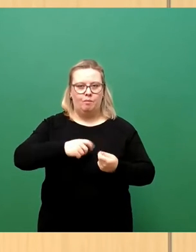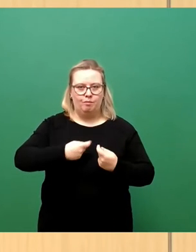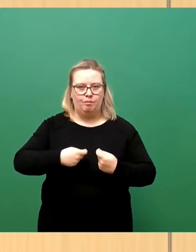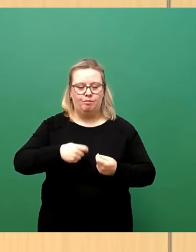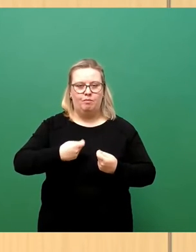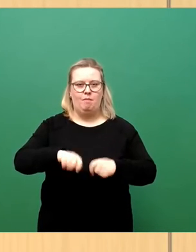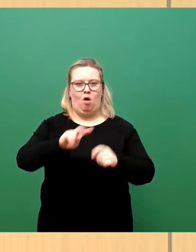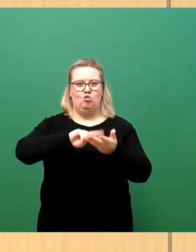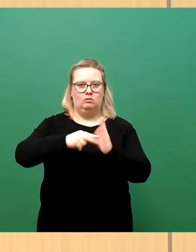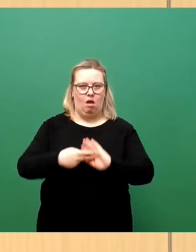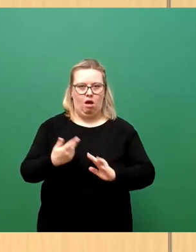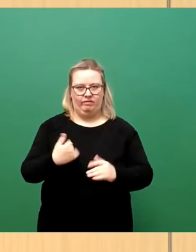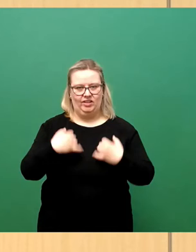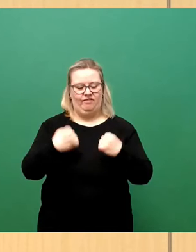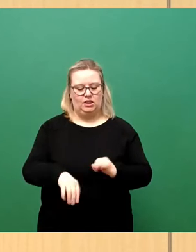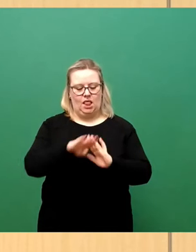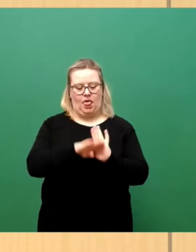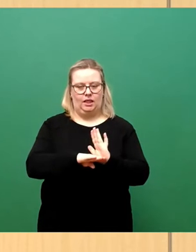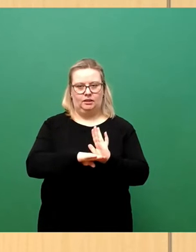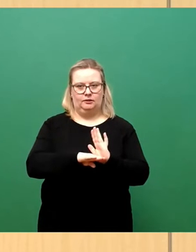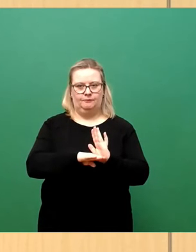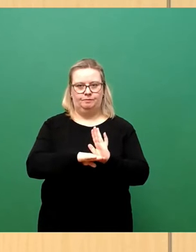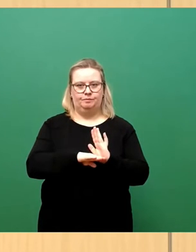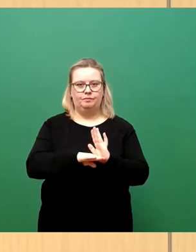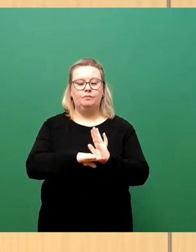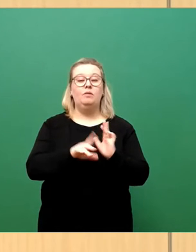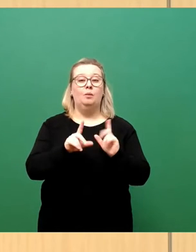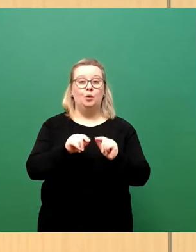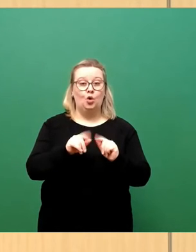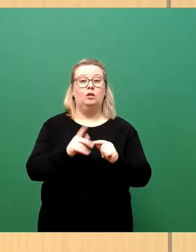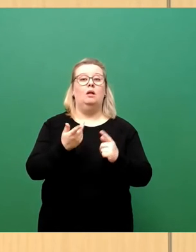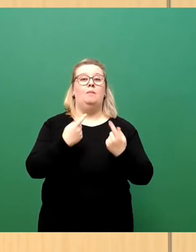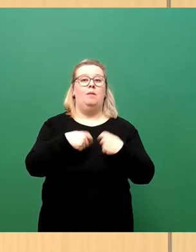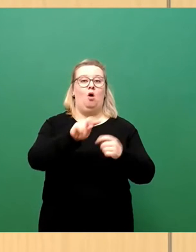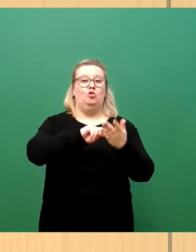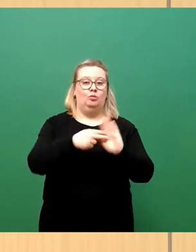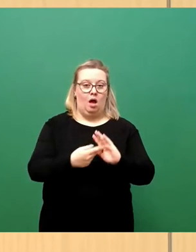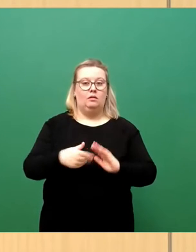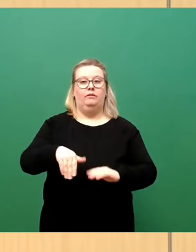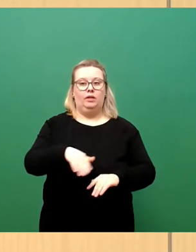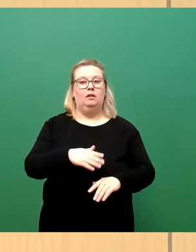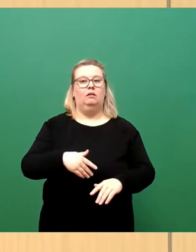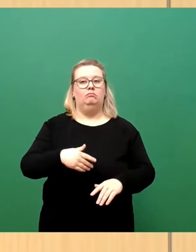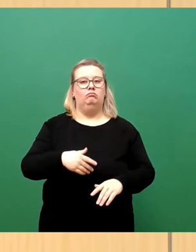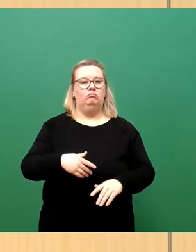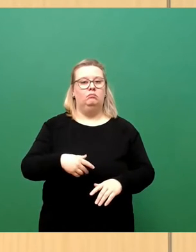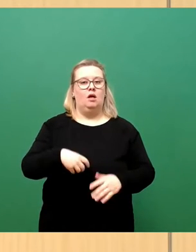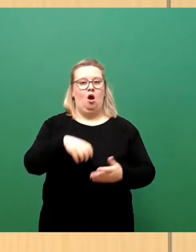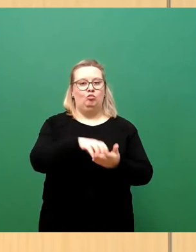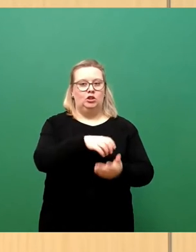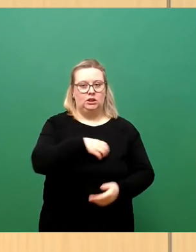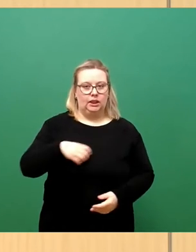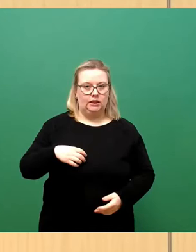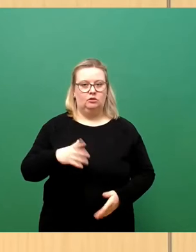wird. Das heißt, bei Bebauungsplänen hat die Planungshoheit die Landeshauptstadt Dresden und nicht ein Vorhabenträger